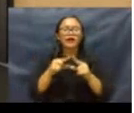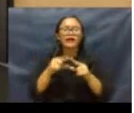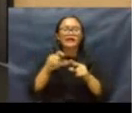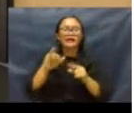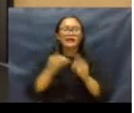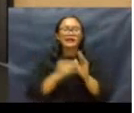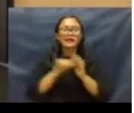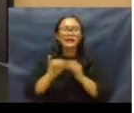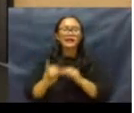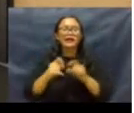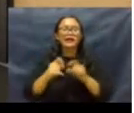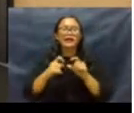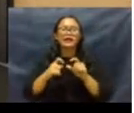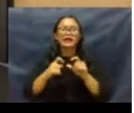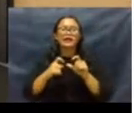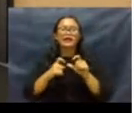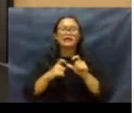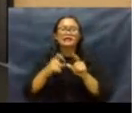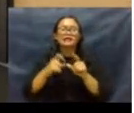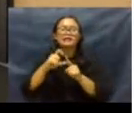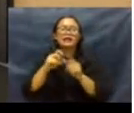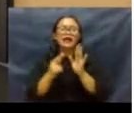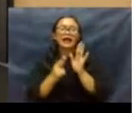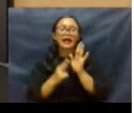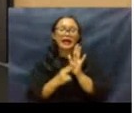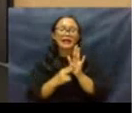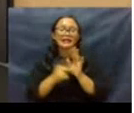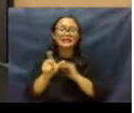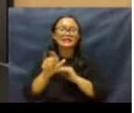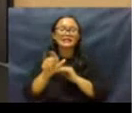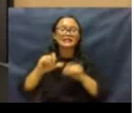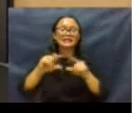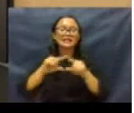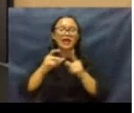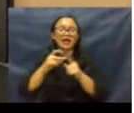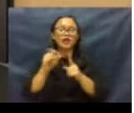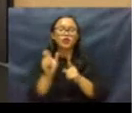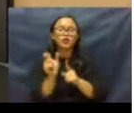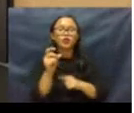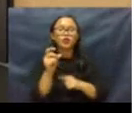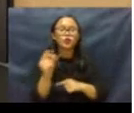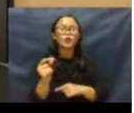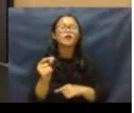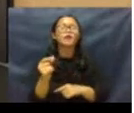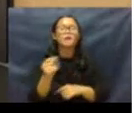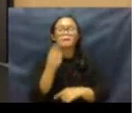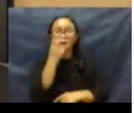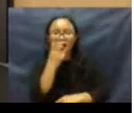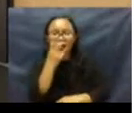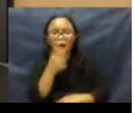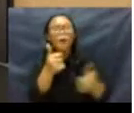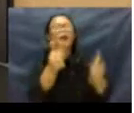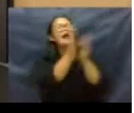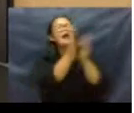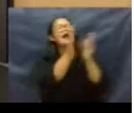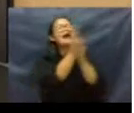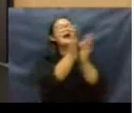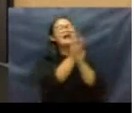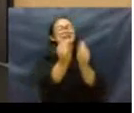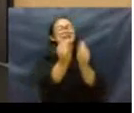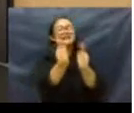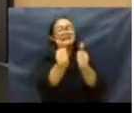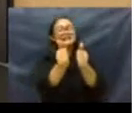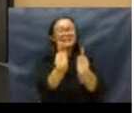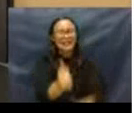SDN Cicayur 1 Bandung. Aduh Ibu, congratulations, selamat Ibu dari Bandung ya, mendapatkan 200